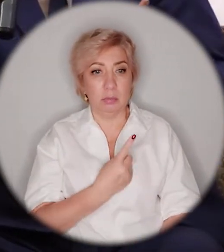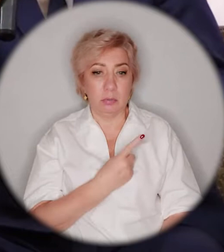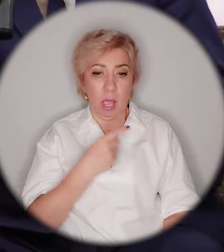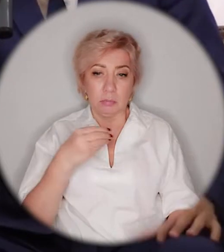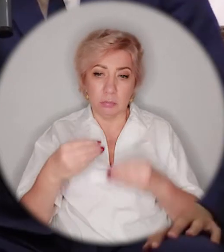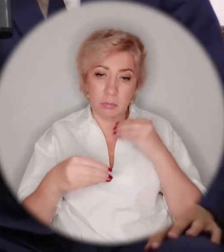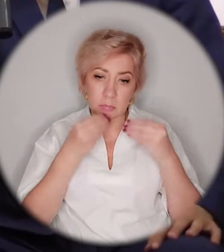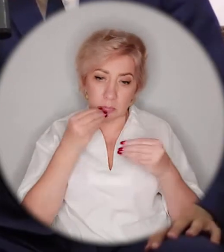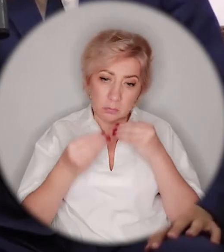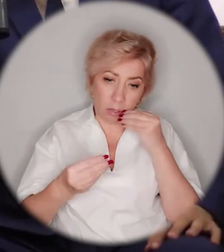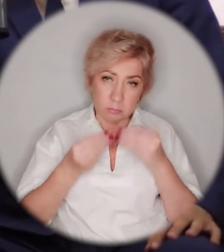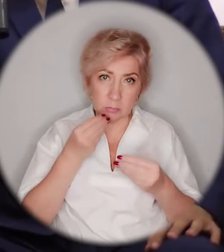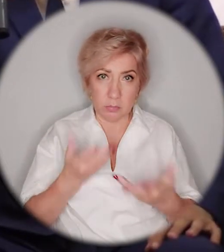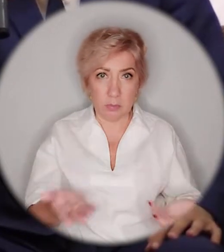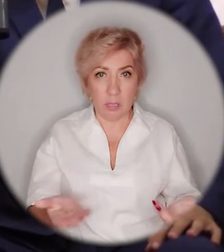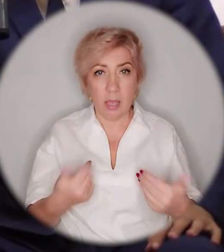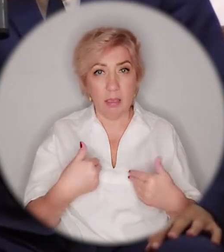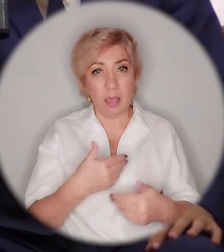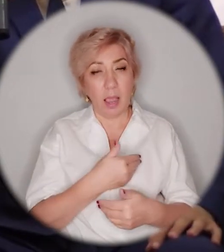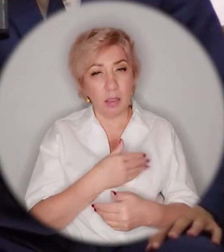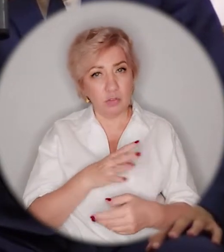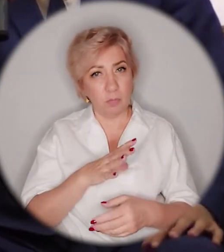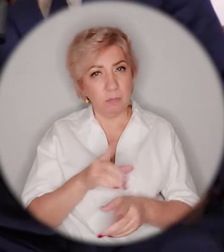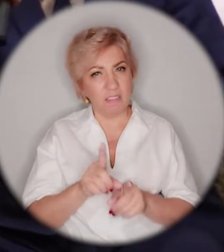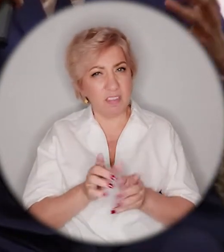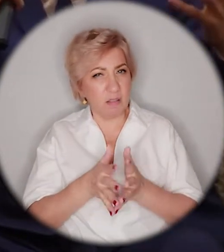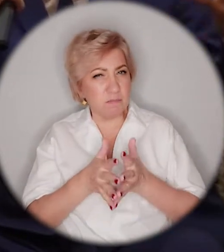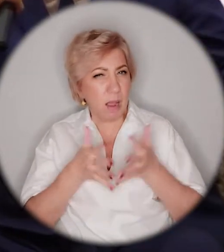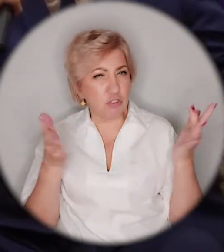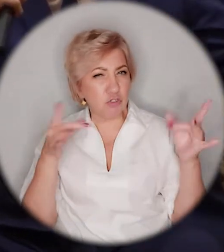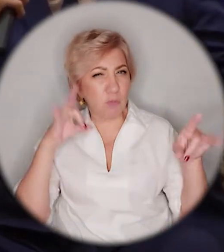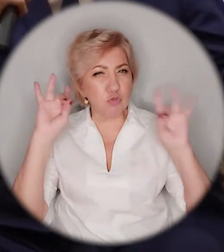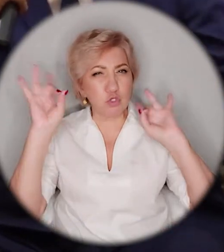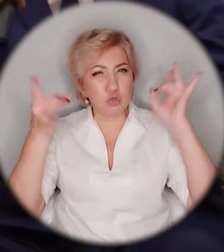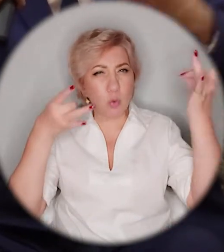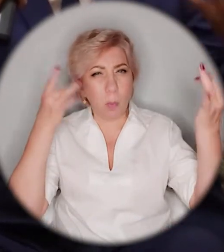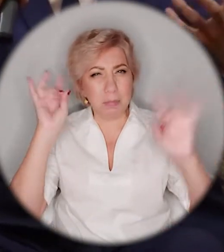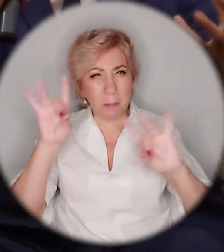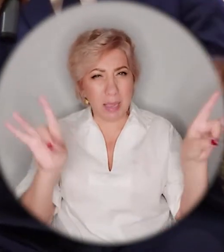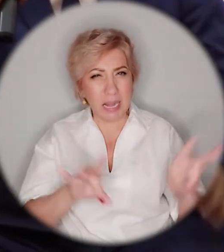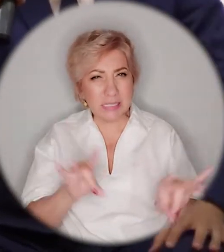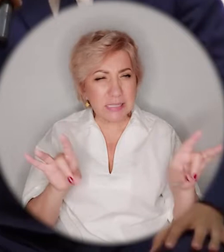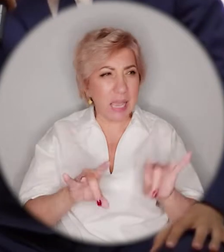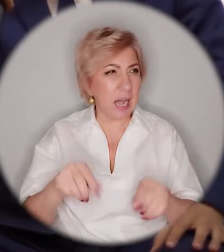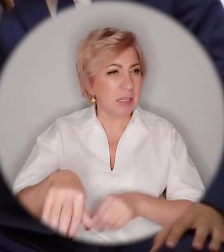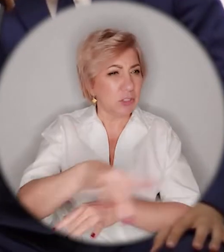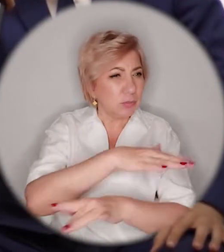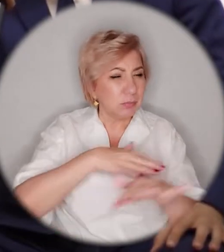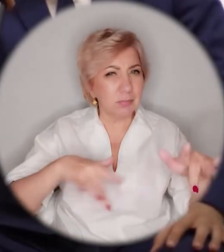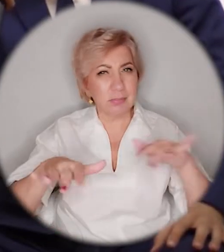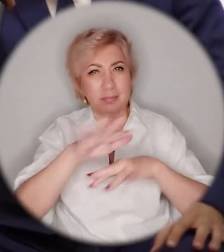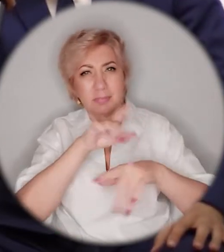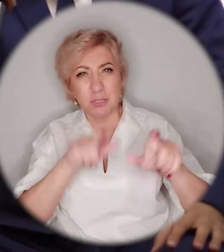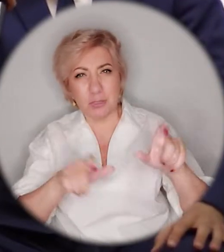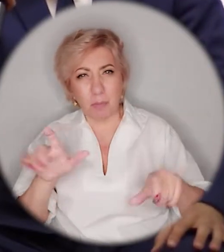только сам а ва ту бен weatherstaff я хочу быть таком большом шумном ресторане